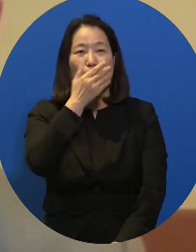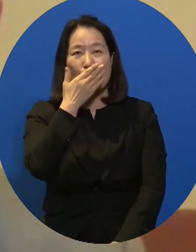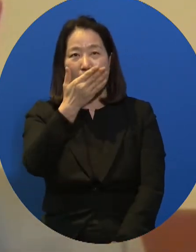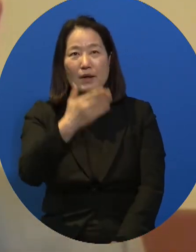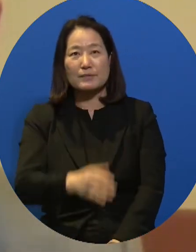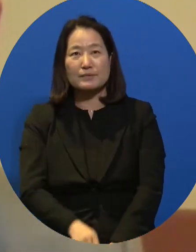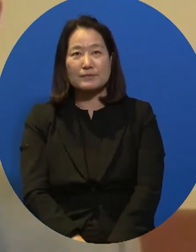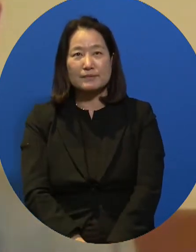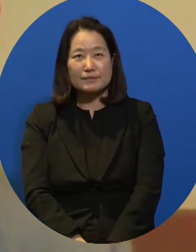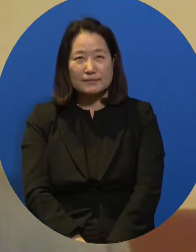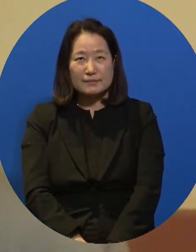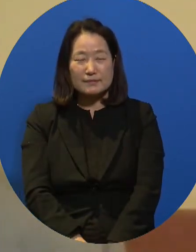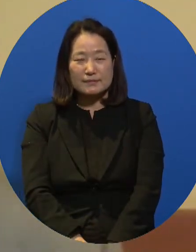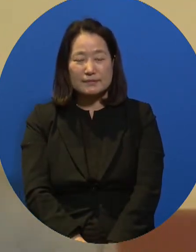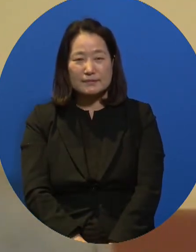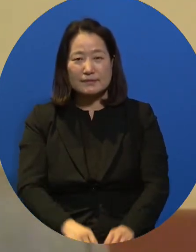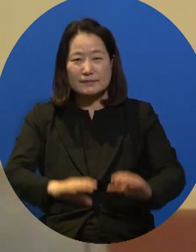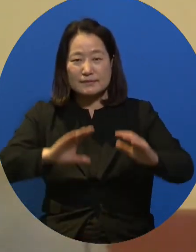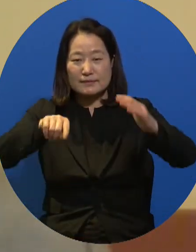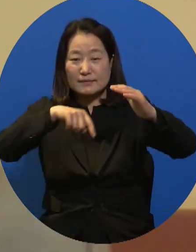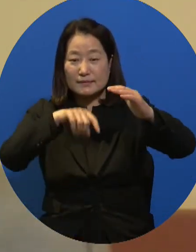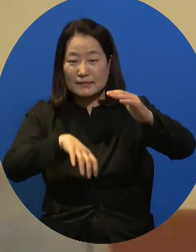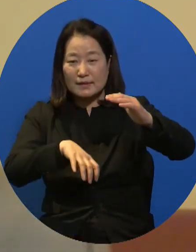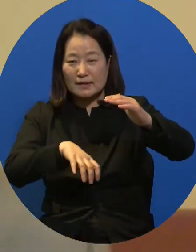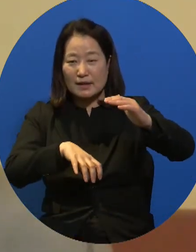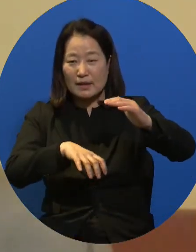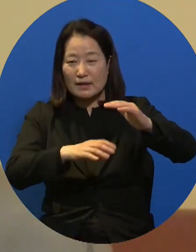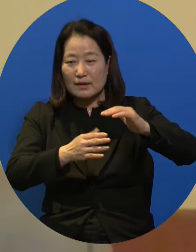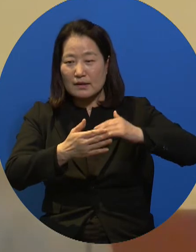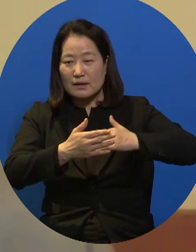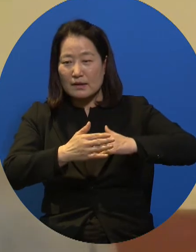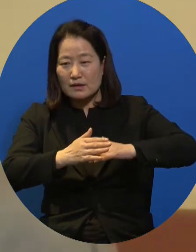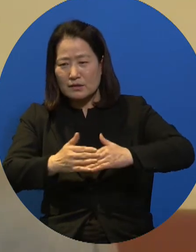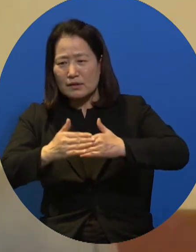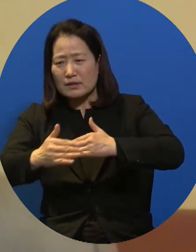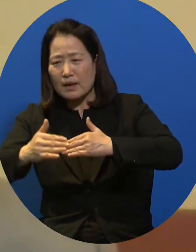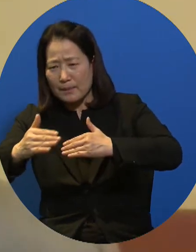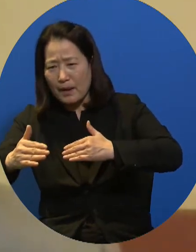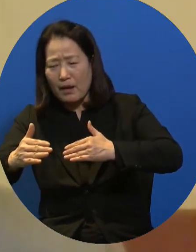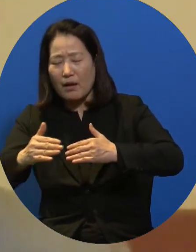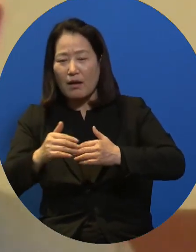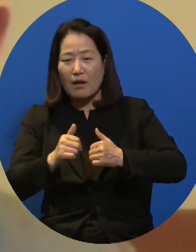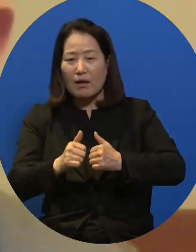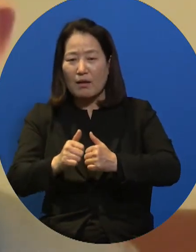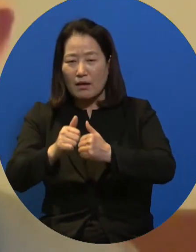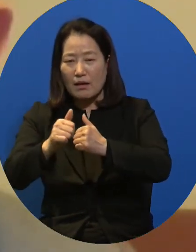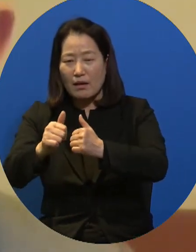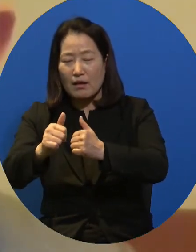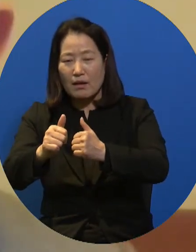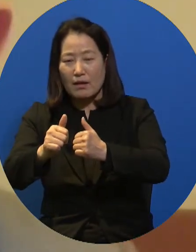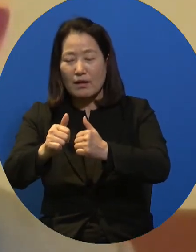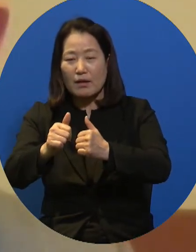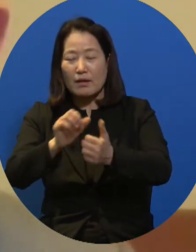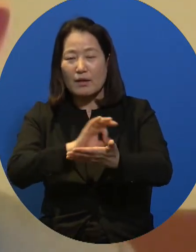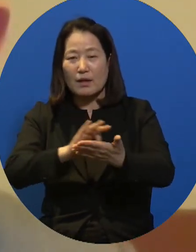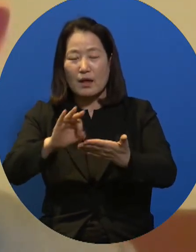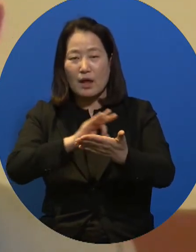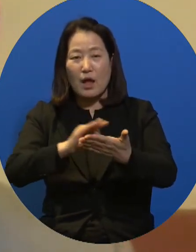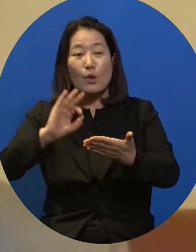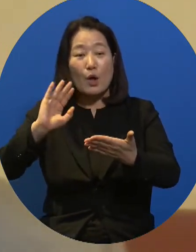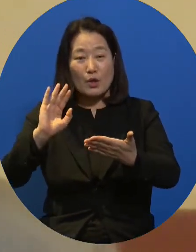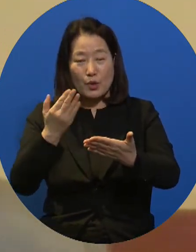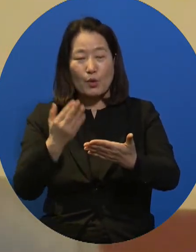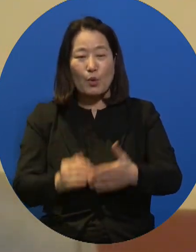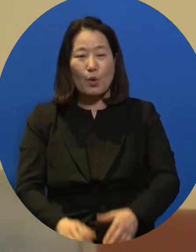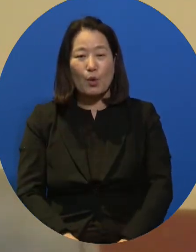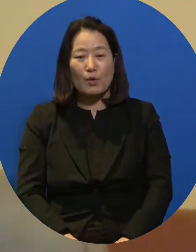말해서 국내의 모든 절차를 다 소진했을 경우에는 그렇게 할 수가 있고 그리고 이 절차에